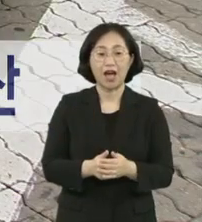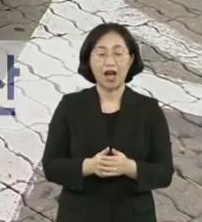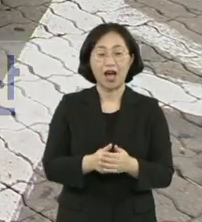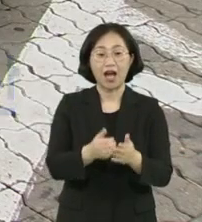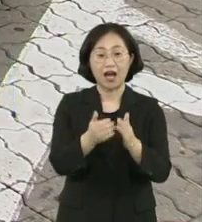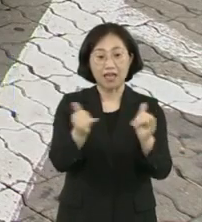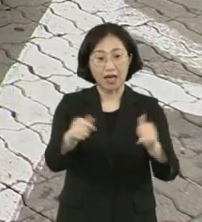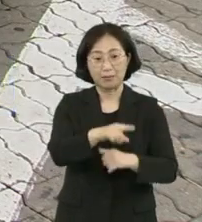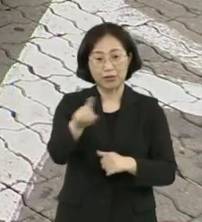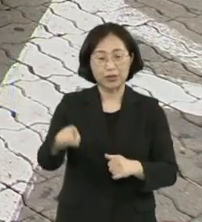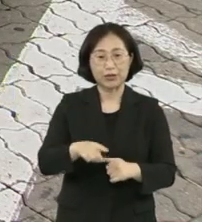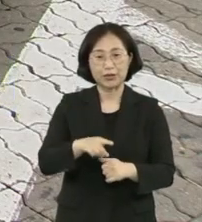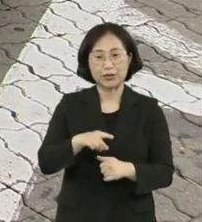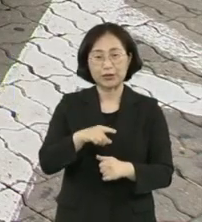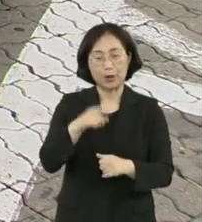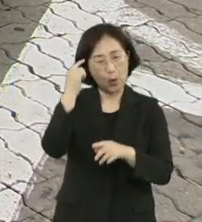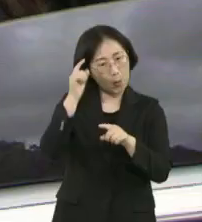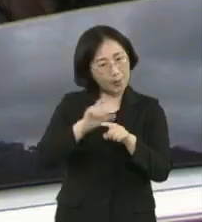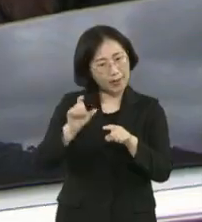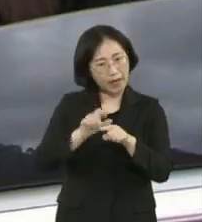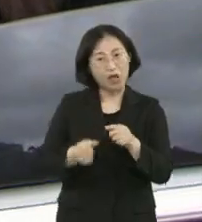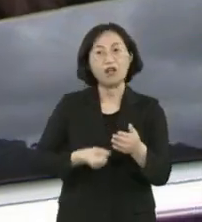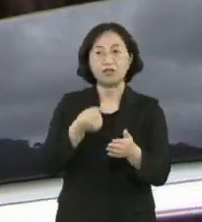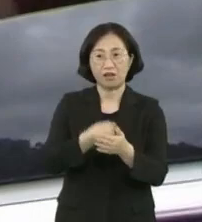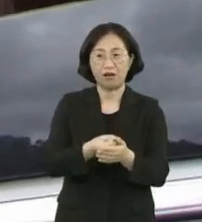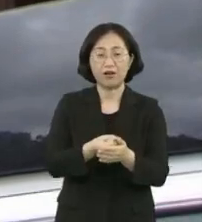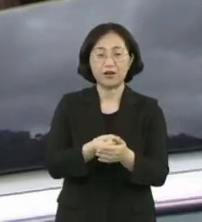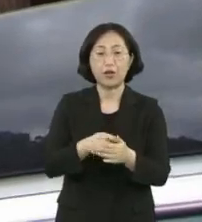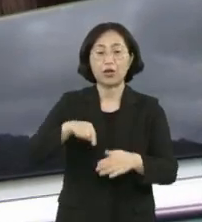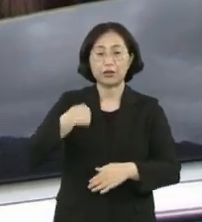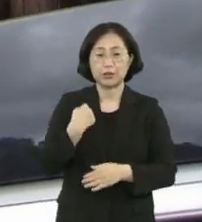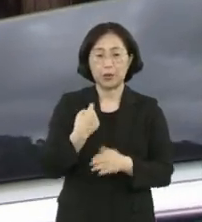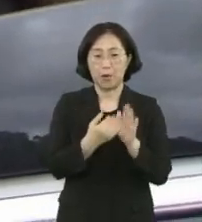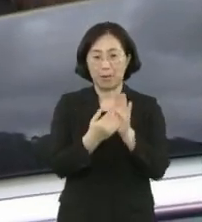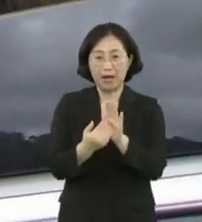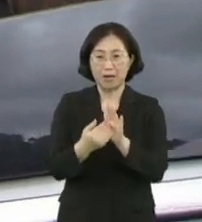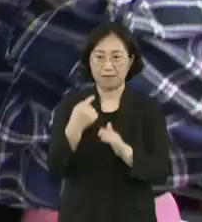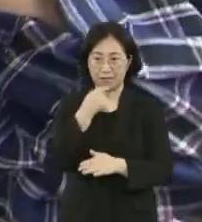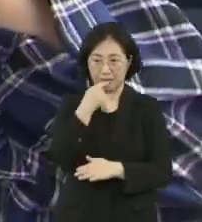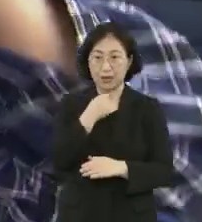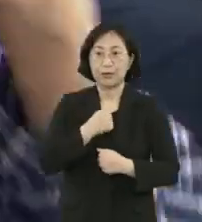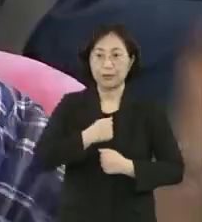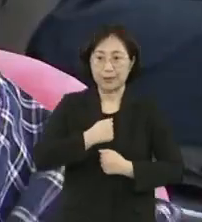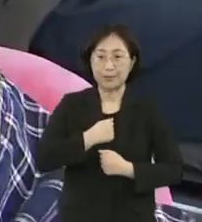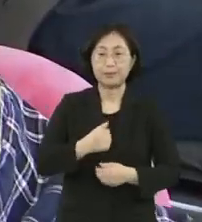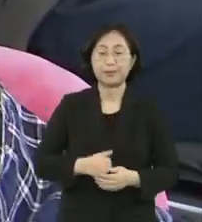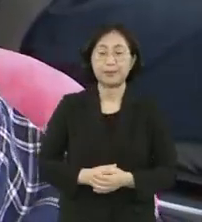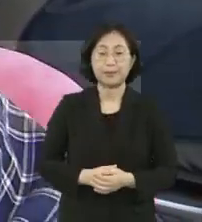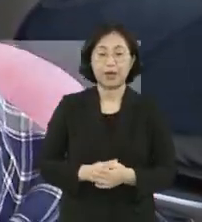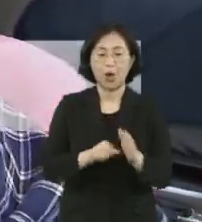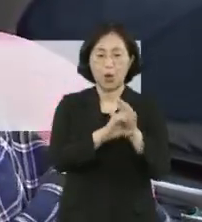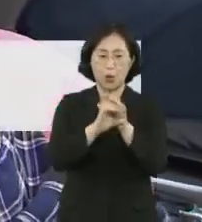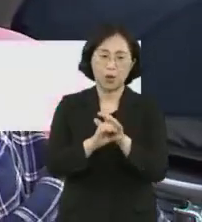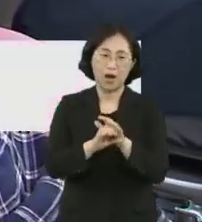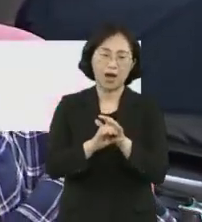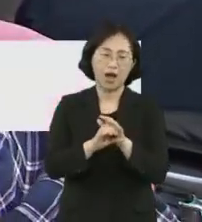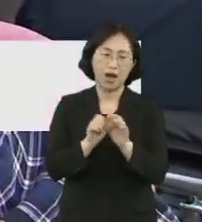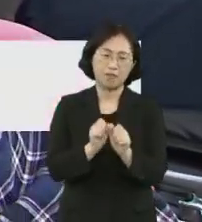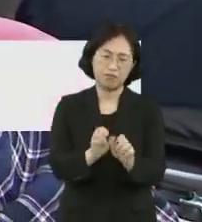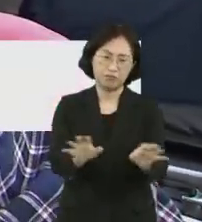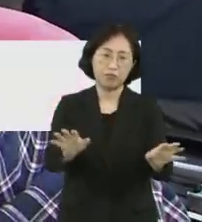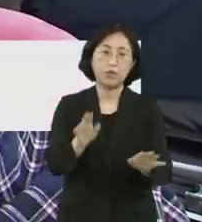귀성객들은 어렵게 결정한 고향 방문인 만큼 스스로 방역에 경계를 늦추지 않습니다. 코로나가 너무